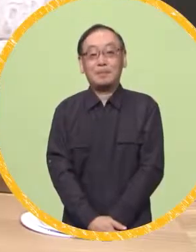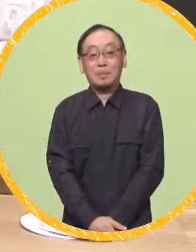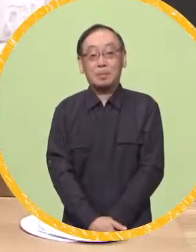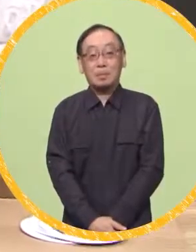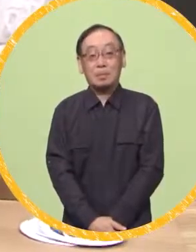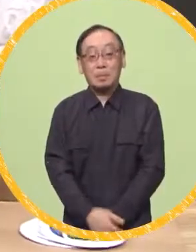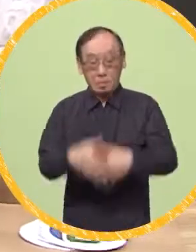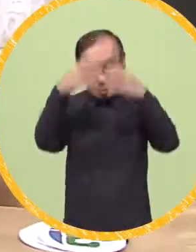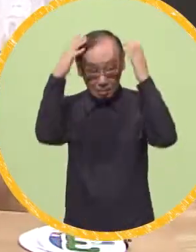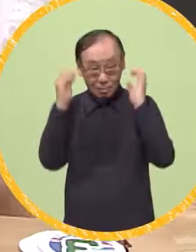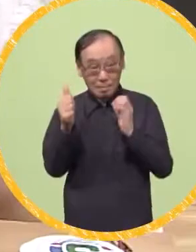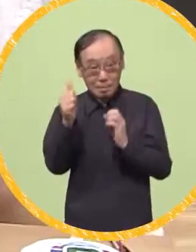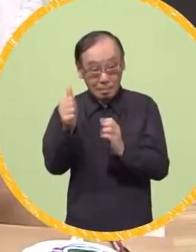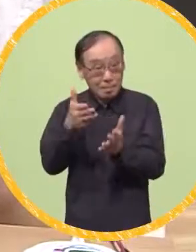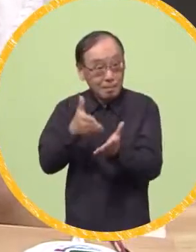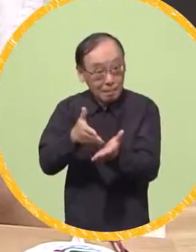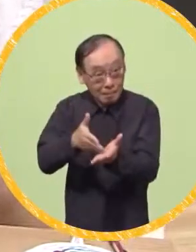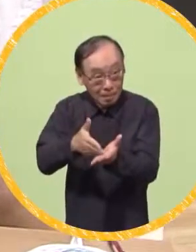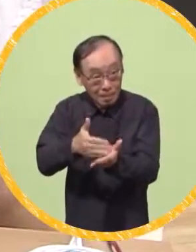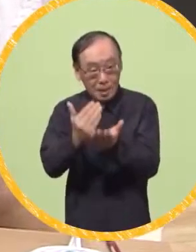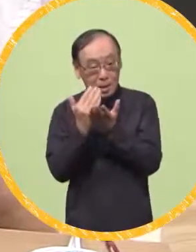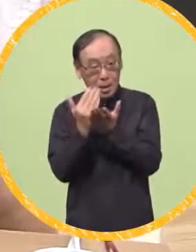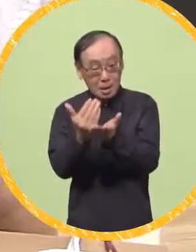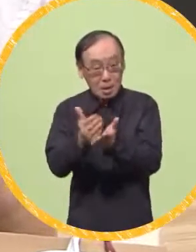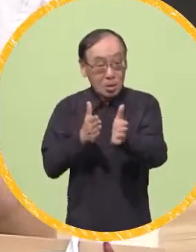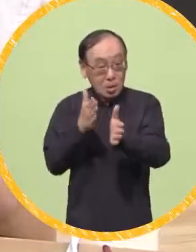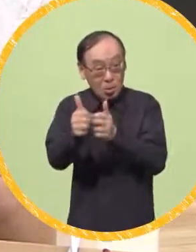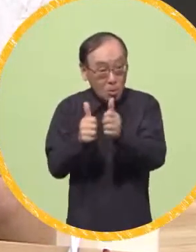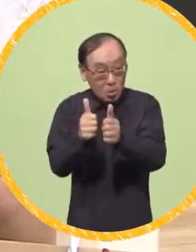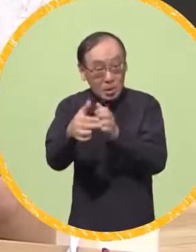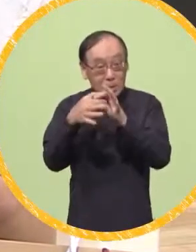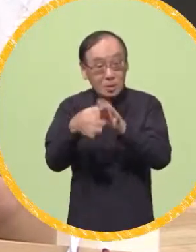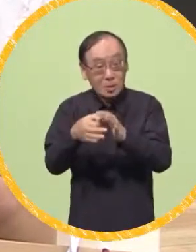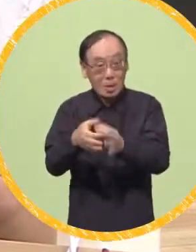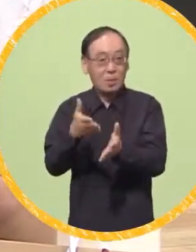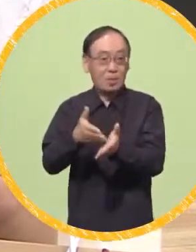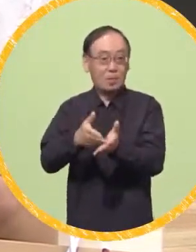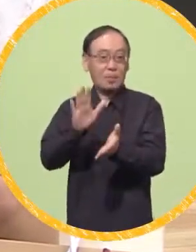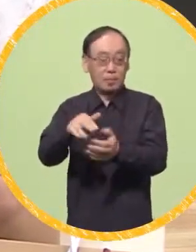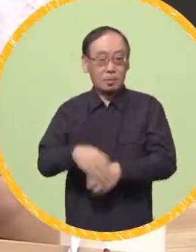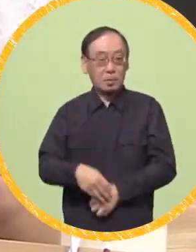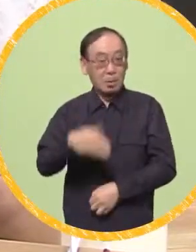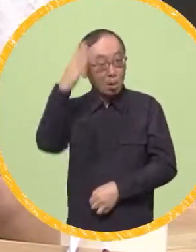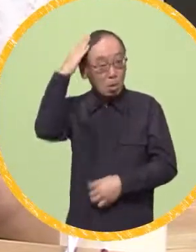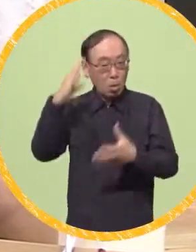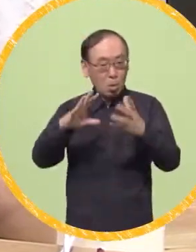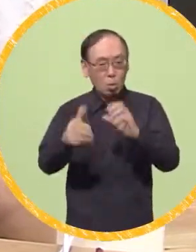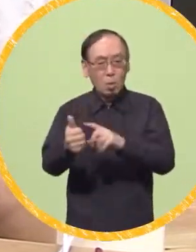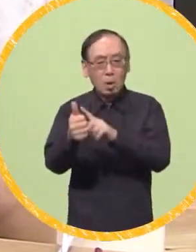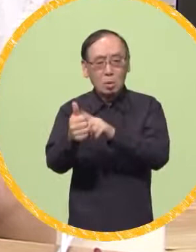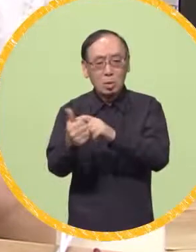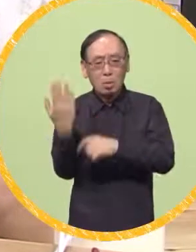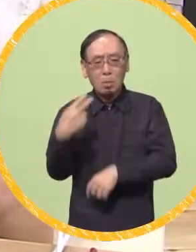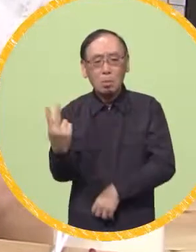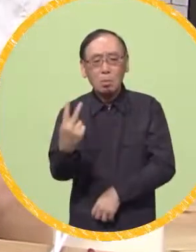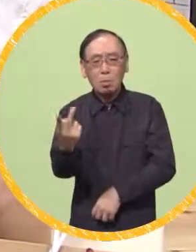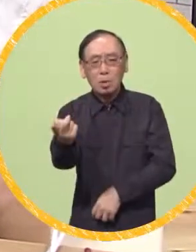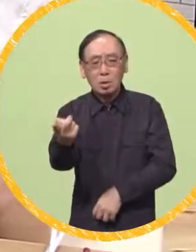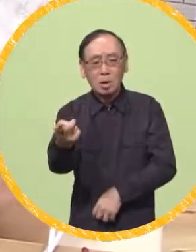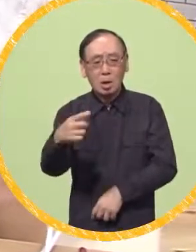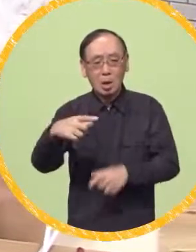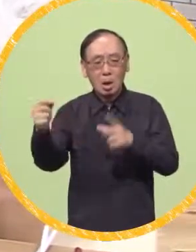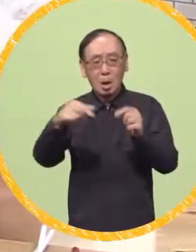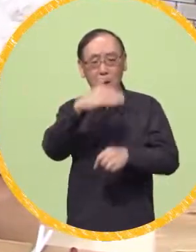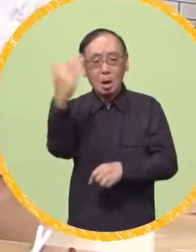さあここで改めてですねはいセーリング競技についてなんですが実は黒岩知事は以前にあんなちゃんと葉山沖で